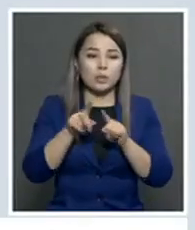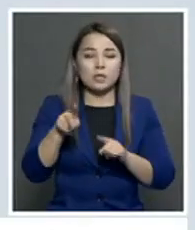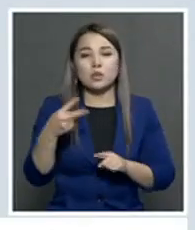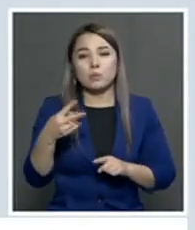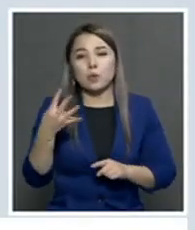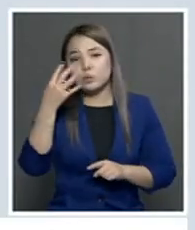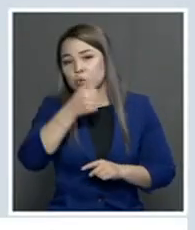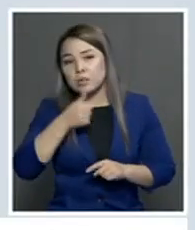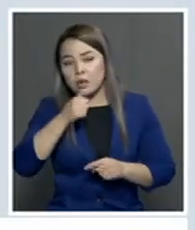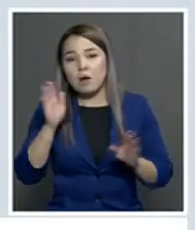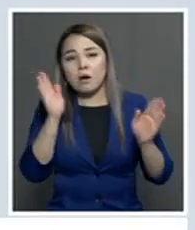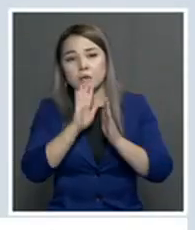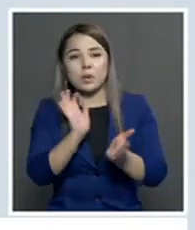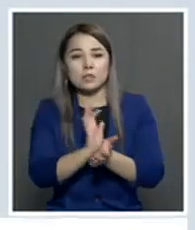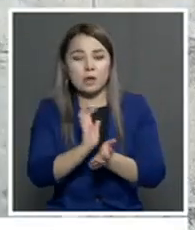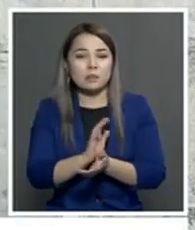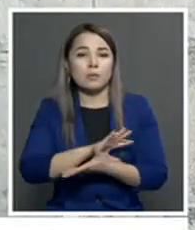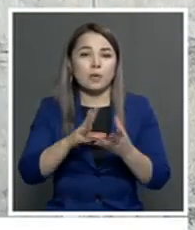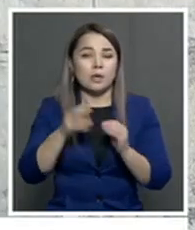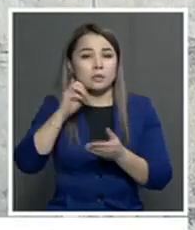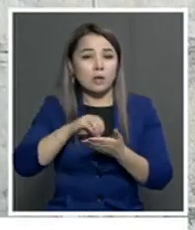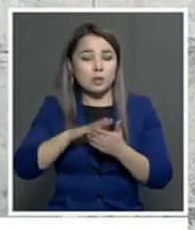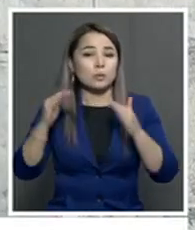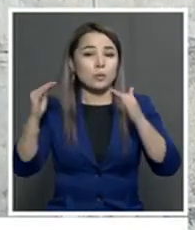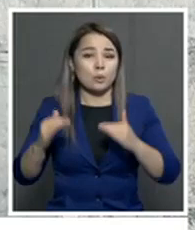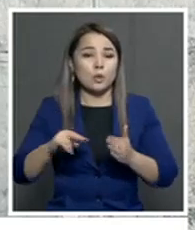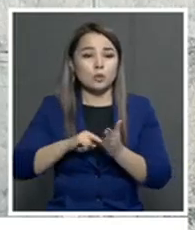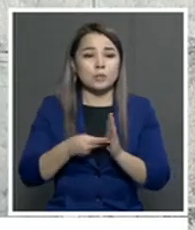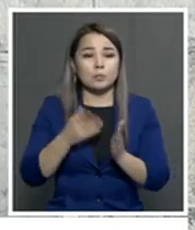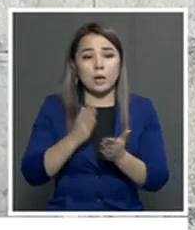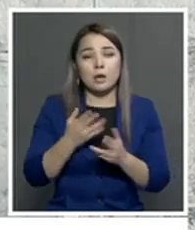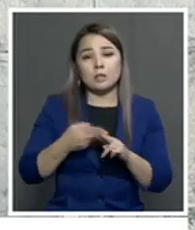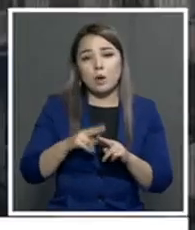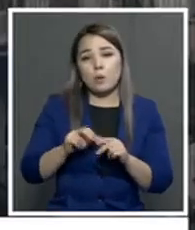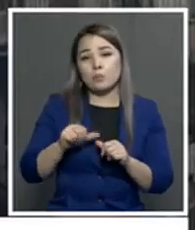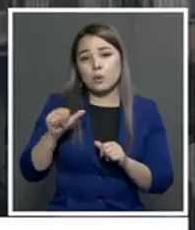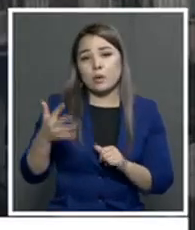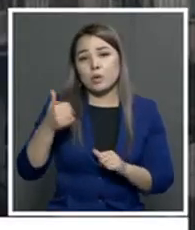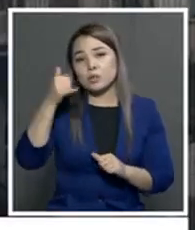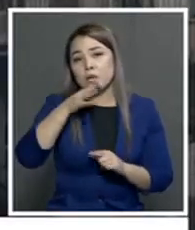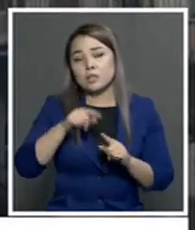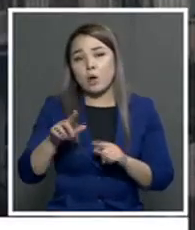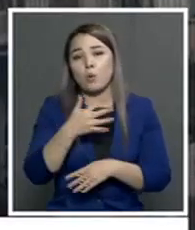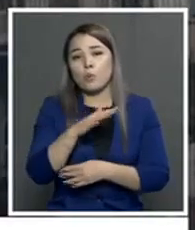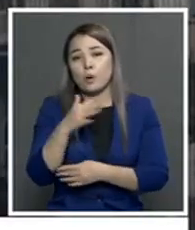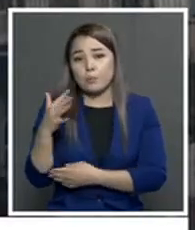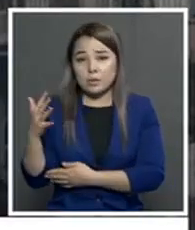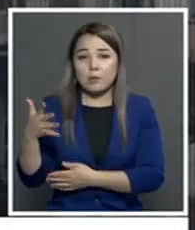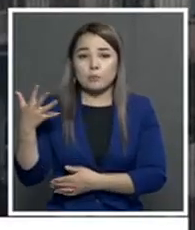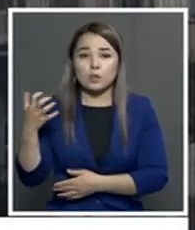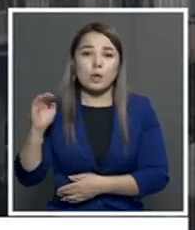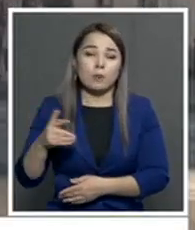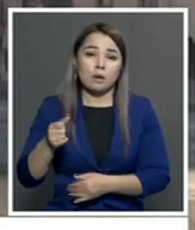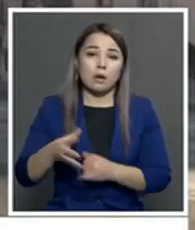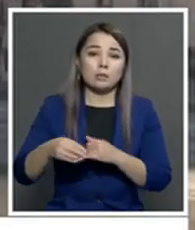2024 жылға қарай атмосфераның ластану индексін төмендету жоспарланып отыр. Бұдан бөлек алдағы 5 жылда орман аумағын 500 мың гектарға